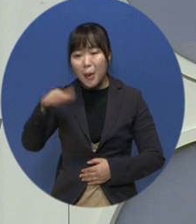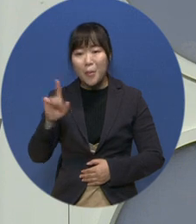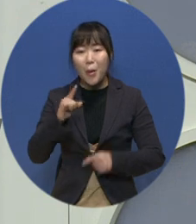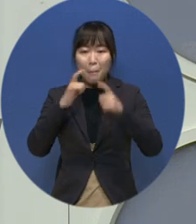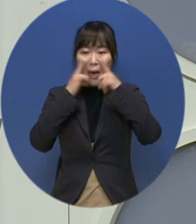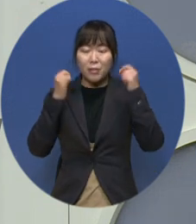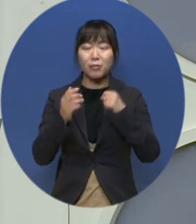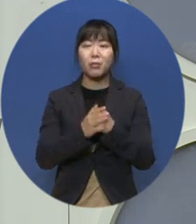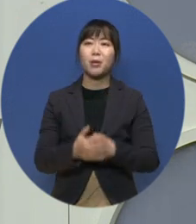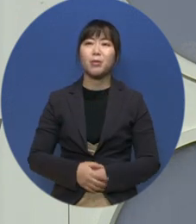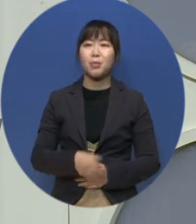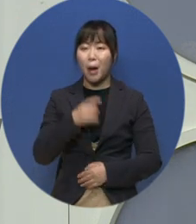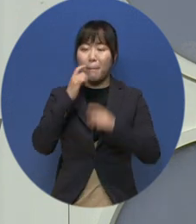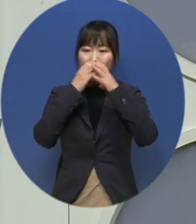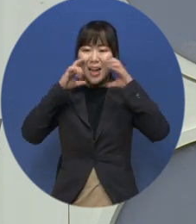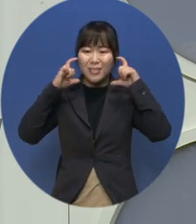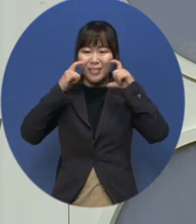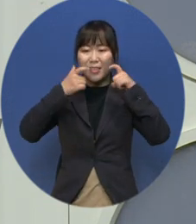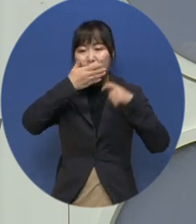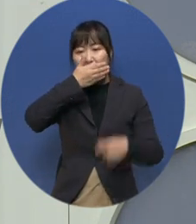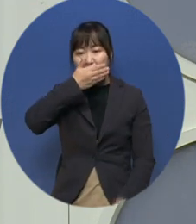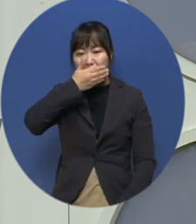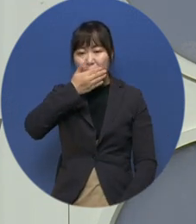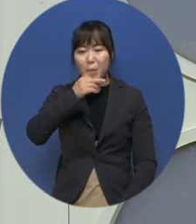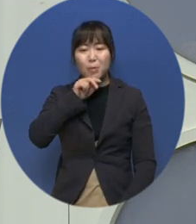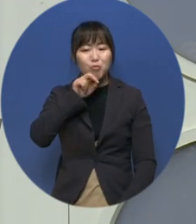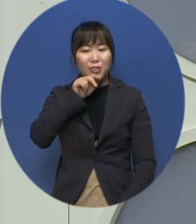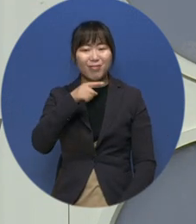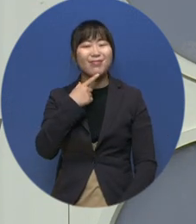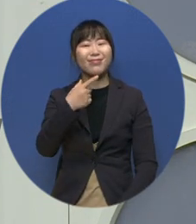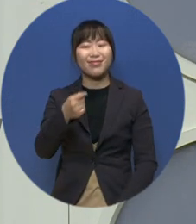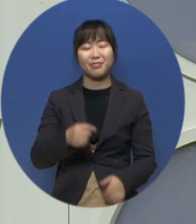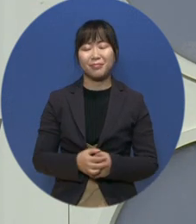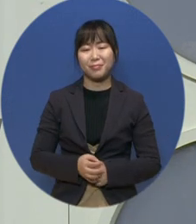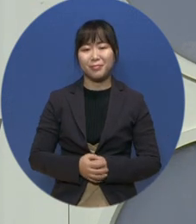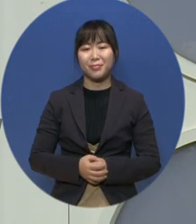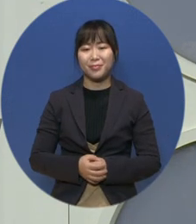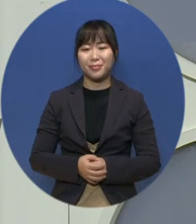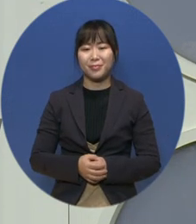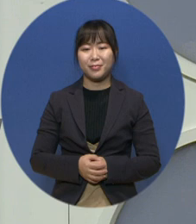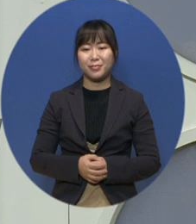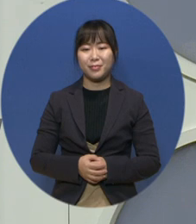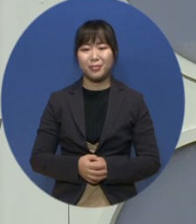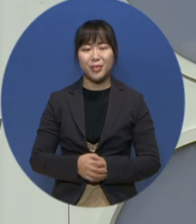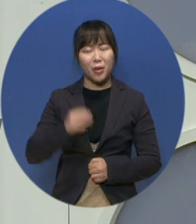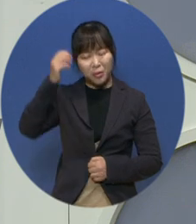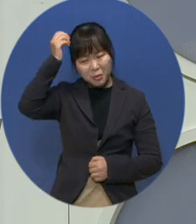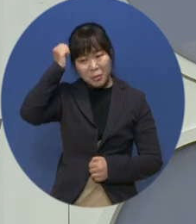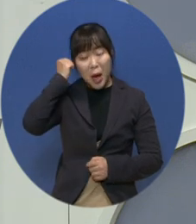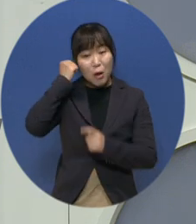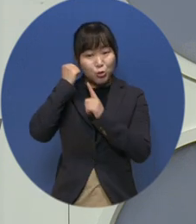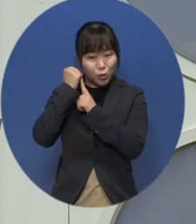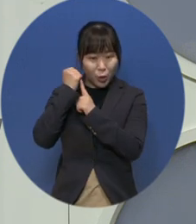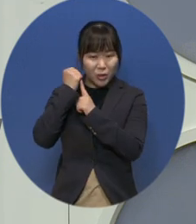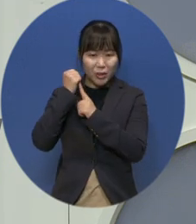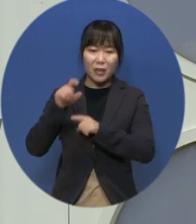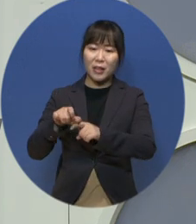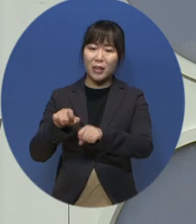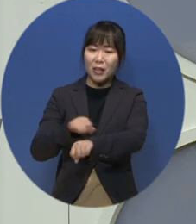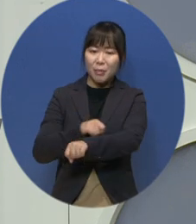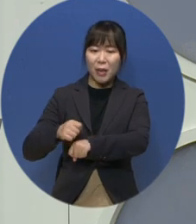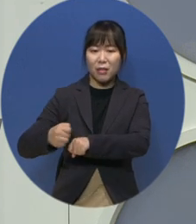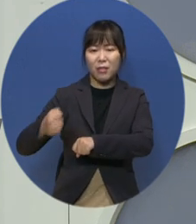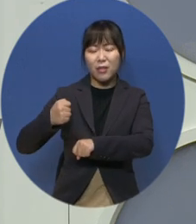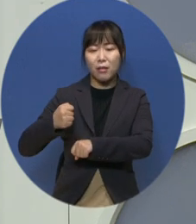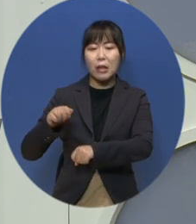했으니까 마음대로 이제 뭐 이렇게 중얼중얼 하기도 하는데 역시 외우는 거는 좀 특별한